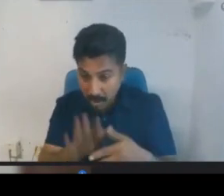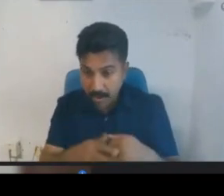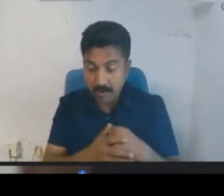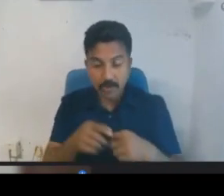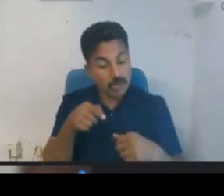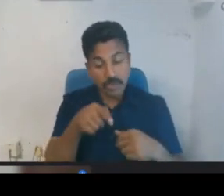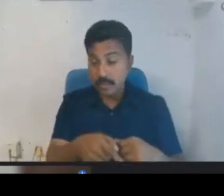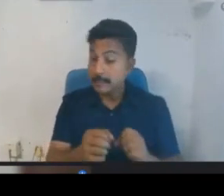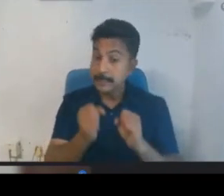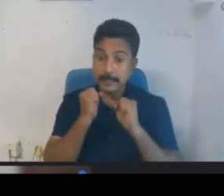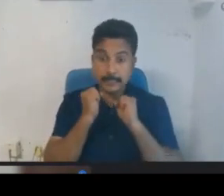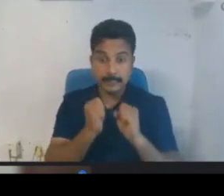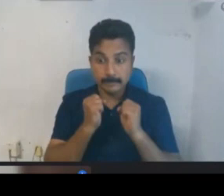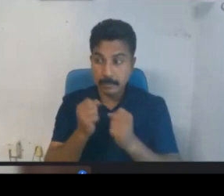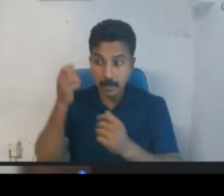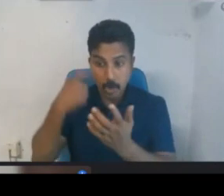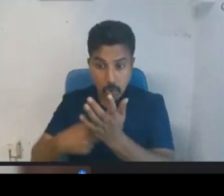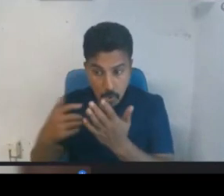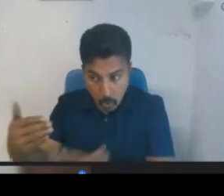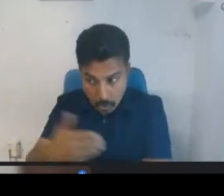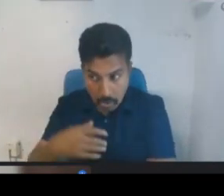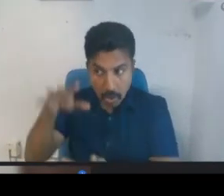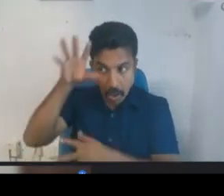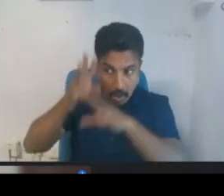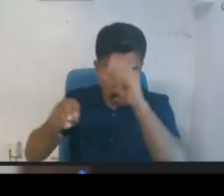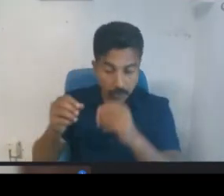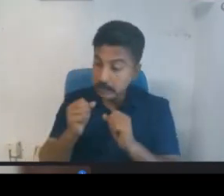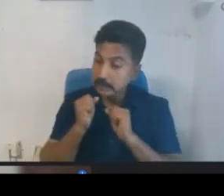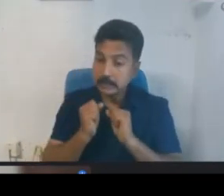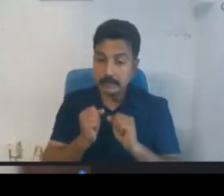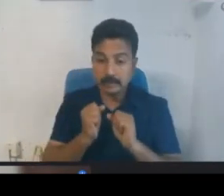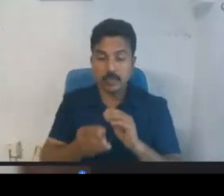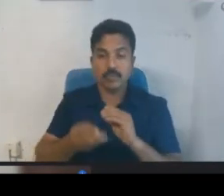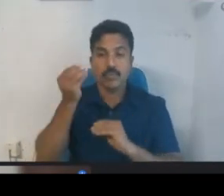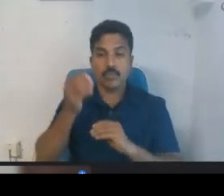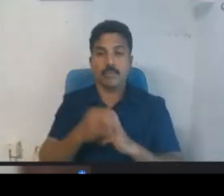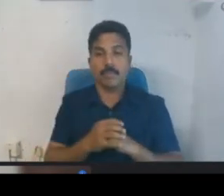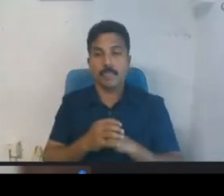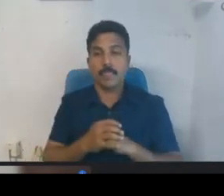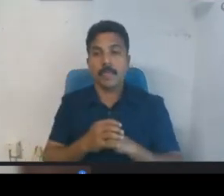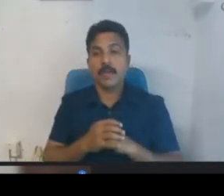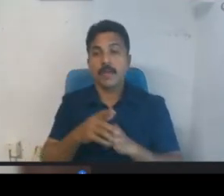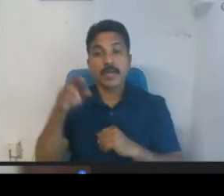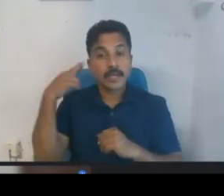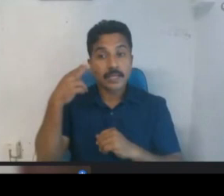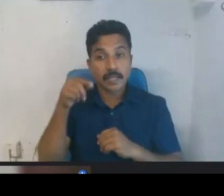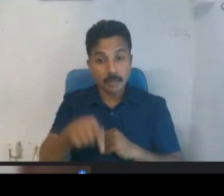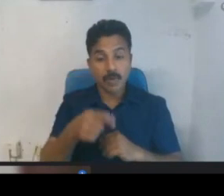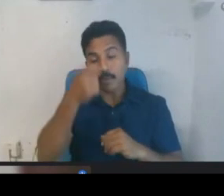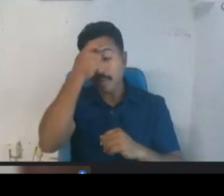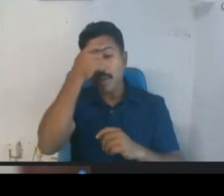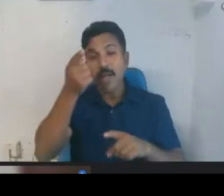അവരെ സംബന്ധിച്ചിടത്തോളം അത് തീർത്തും എന്ത് തന്നെയാണ്, ബുദ്ധിമുട്ടുള്ള ഒരു കാര്യങ്ങൾ തന്നെയാണ്. കാരണം നമ്മൾ ഒരു അവസ്ഥയെ പറ്റി